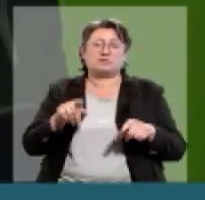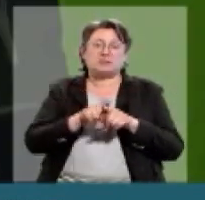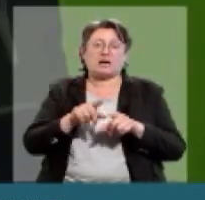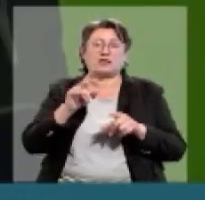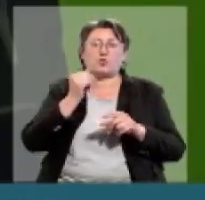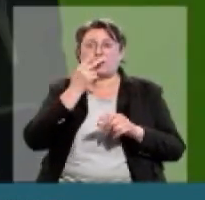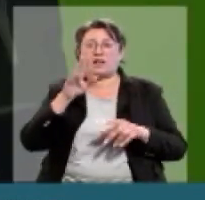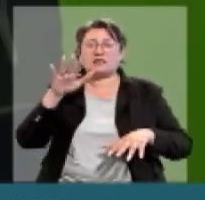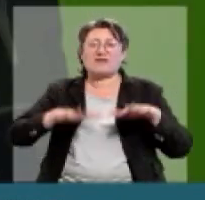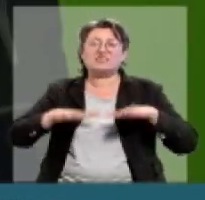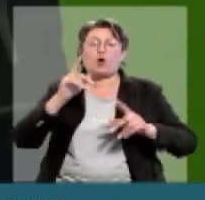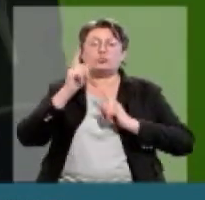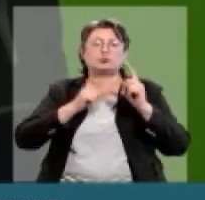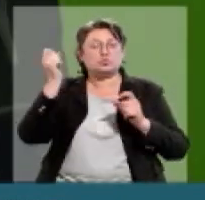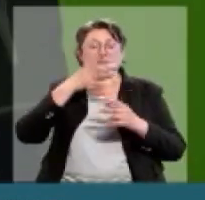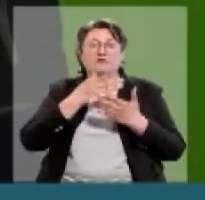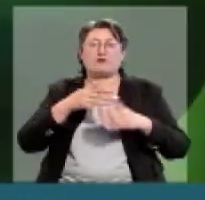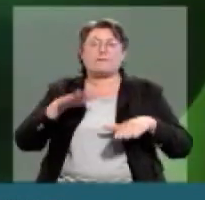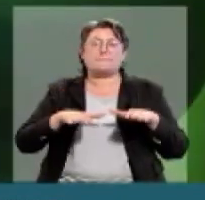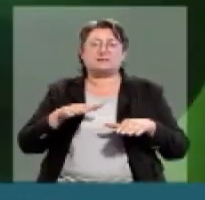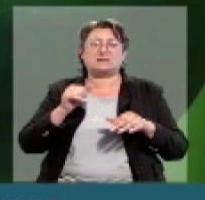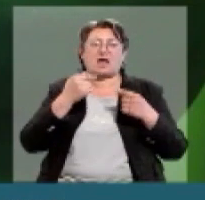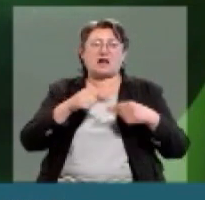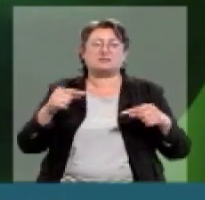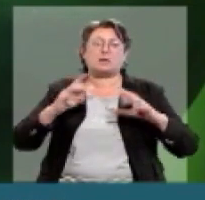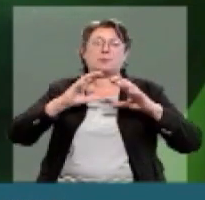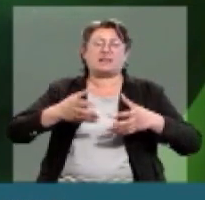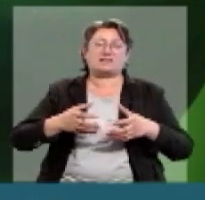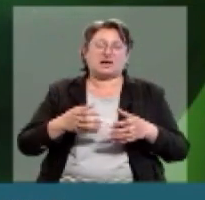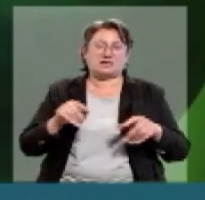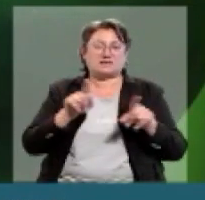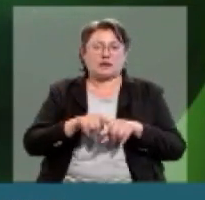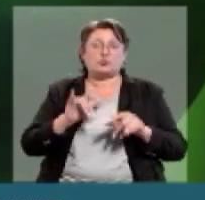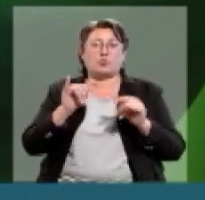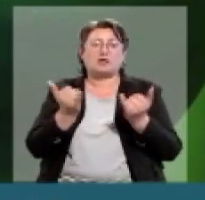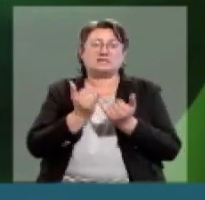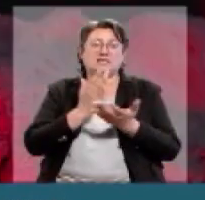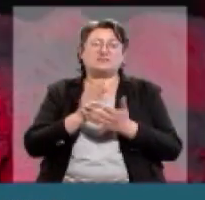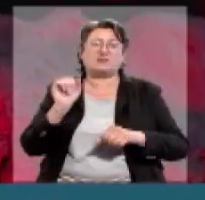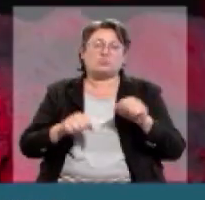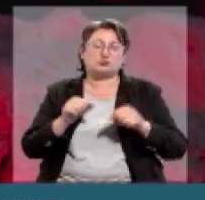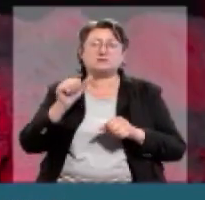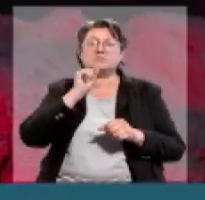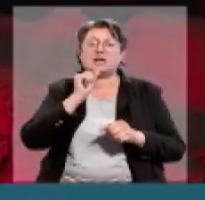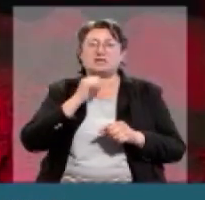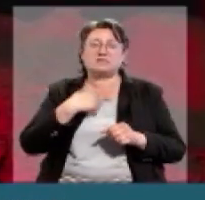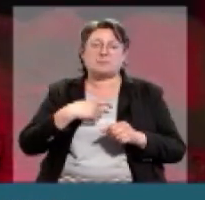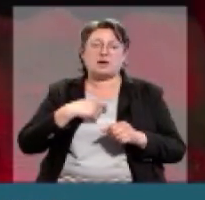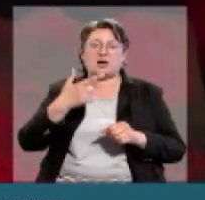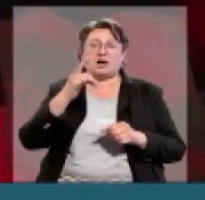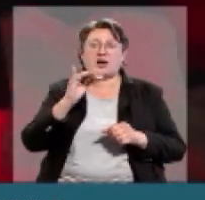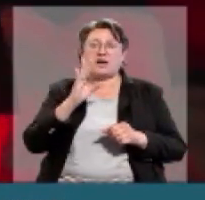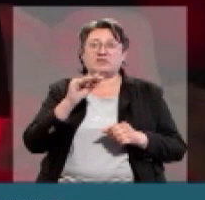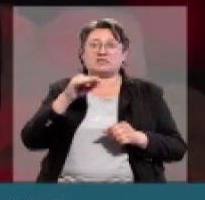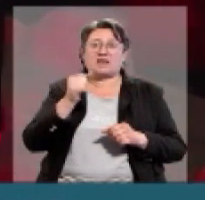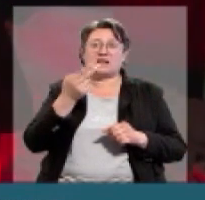на космические весы и узнать свою массу тела на разных планетах. Также у гостей есть возможность испытать на себе